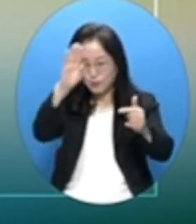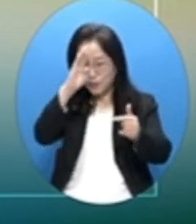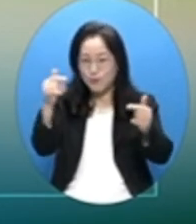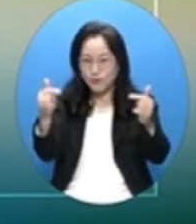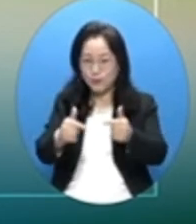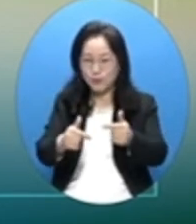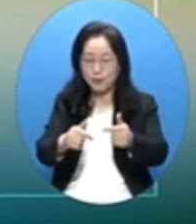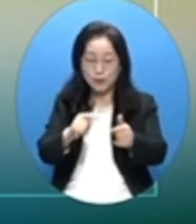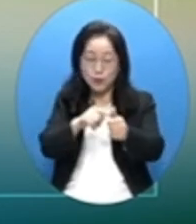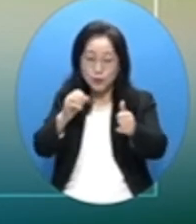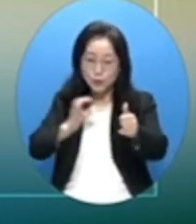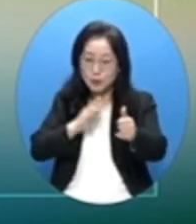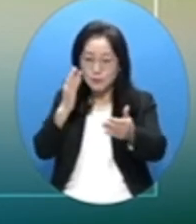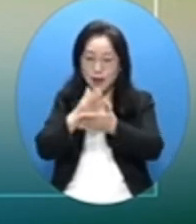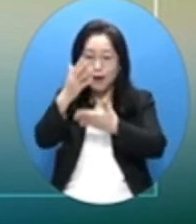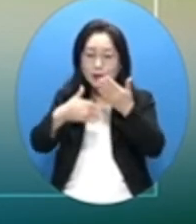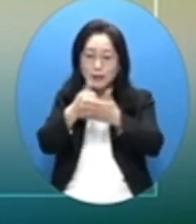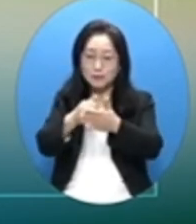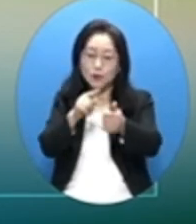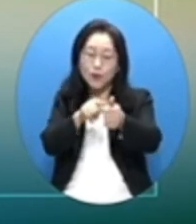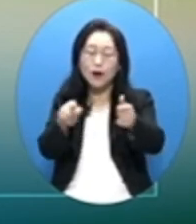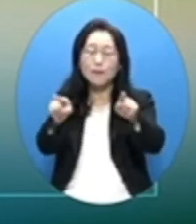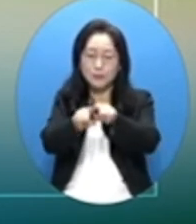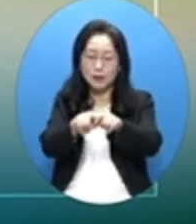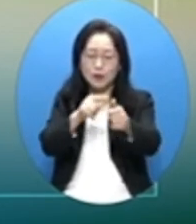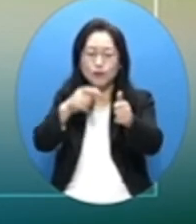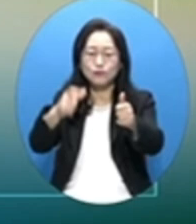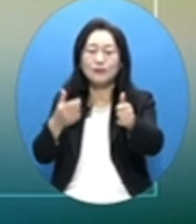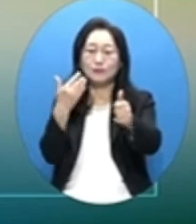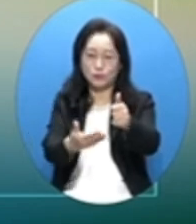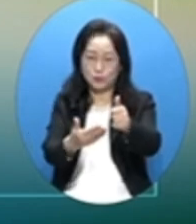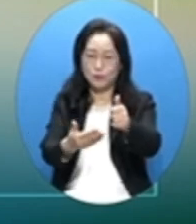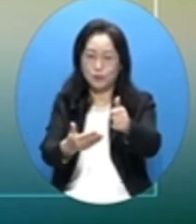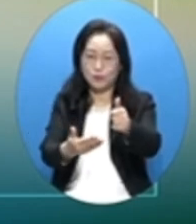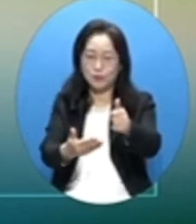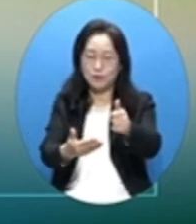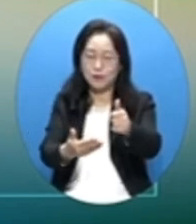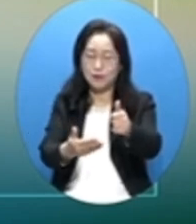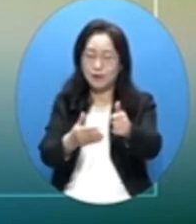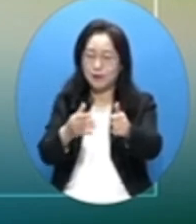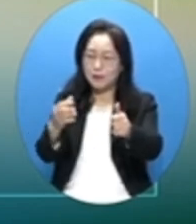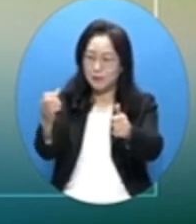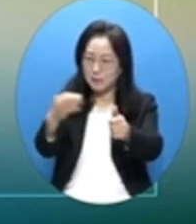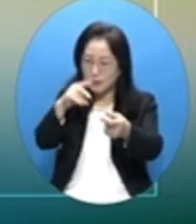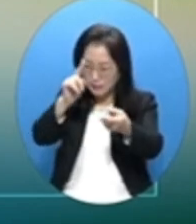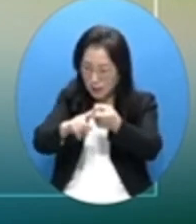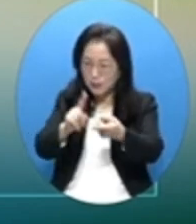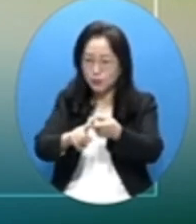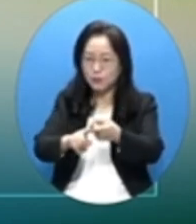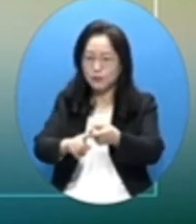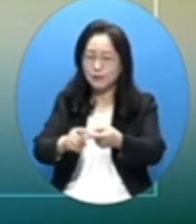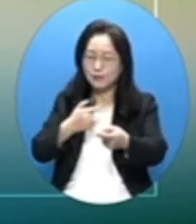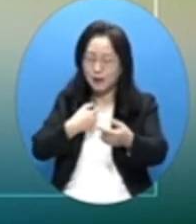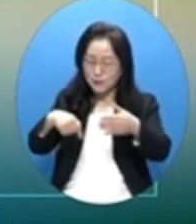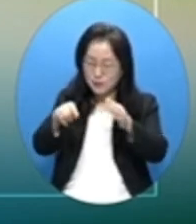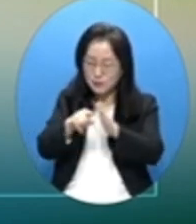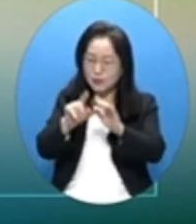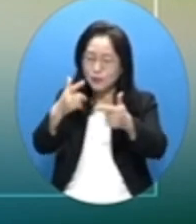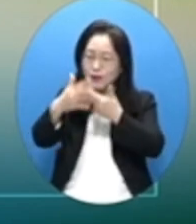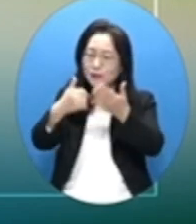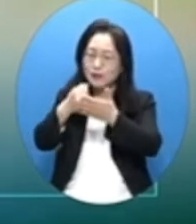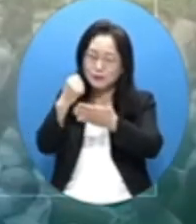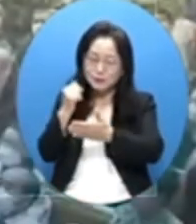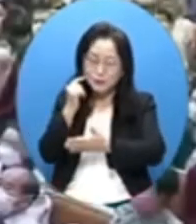되느니라 내가 너를 굳세게 하리라 이제 나는 나를 위해서가 아닌 주님이 기뻐하시는 삶을 살고 싶습니다